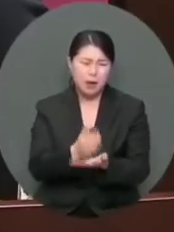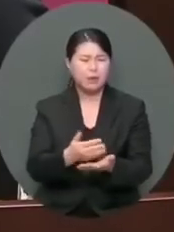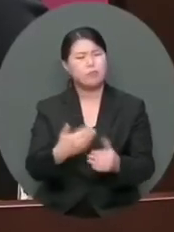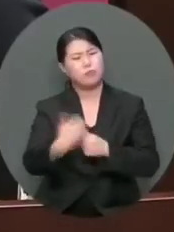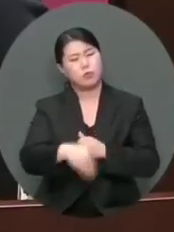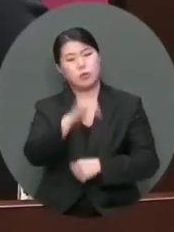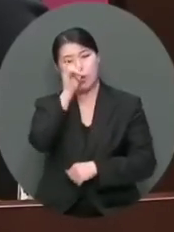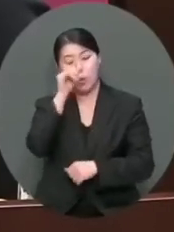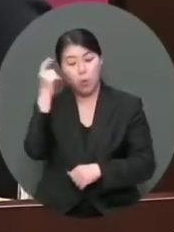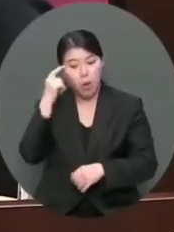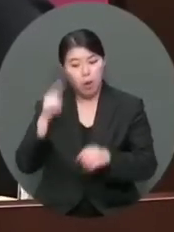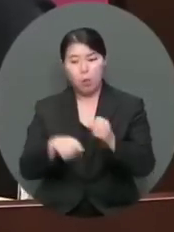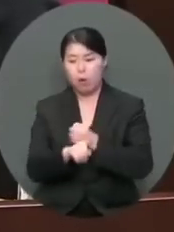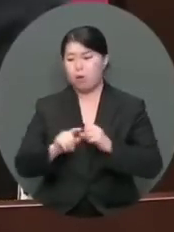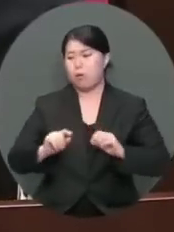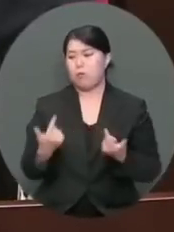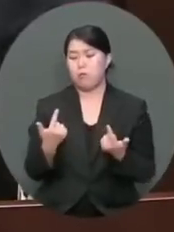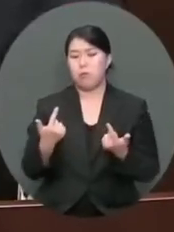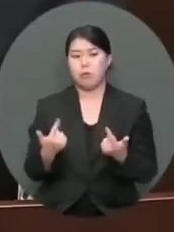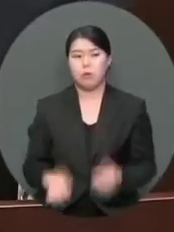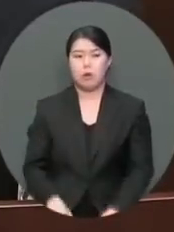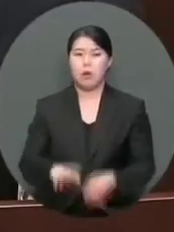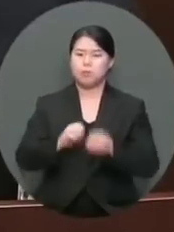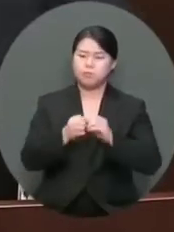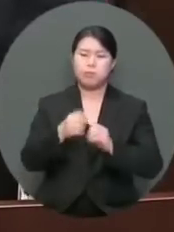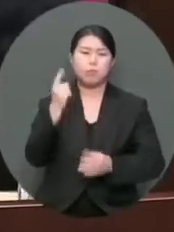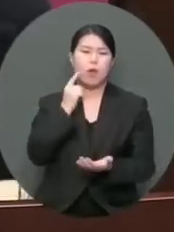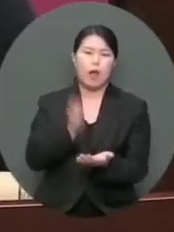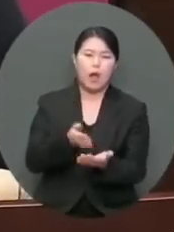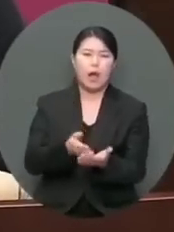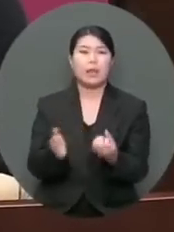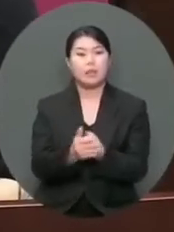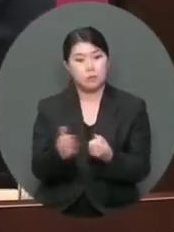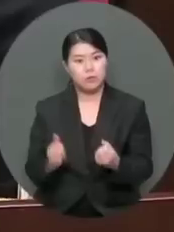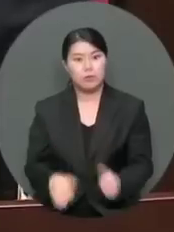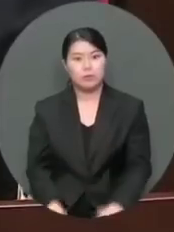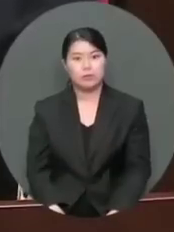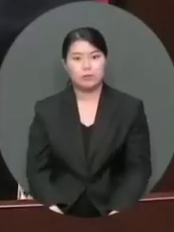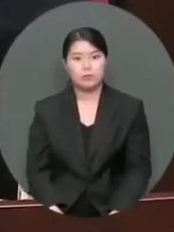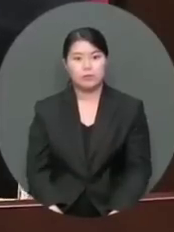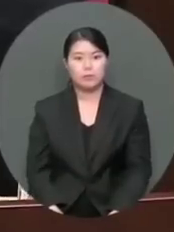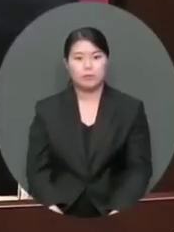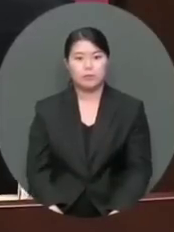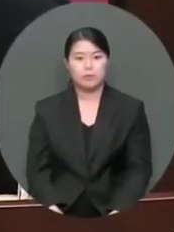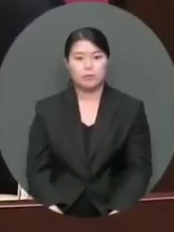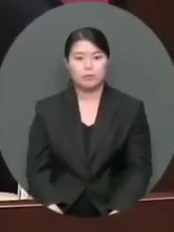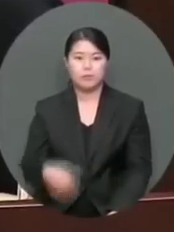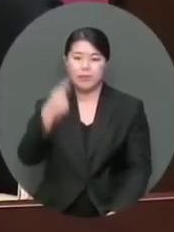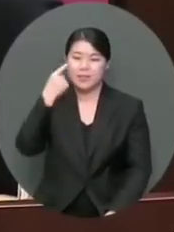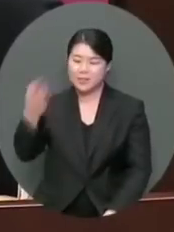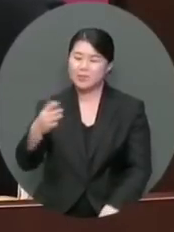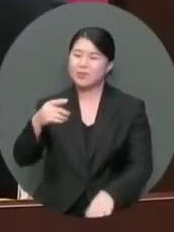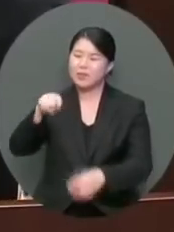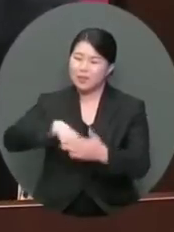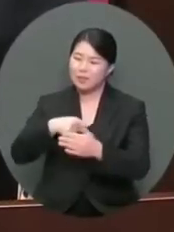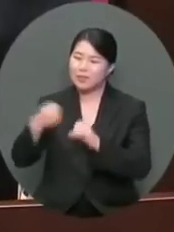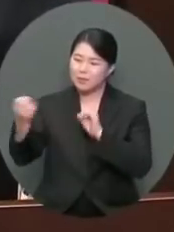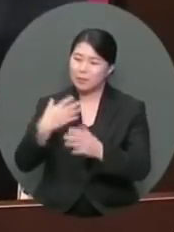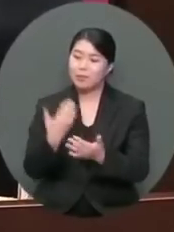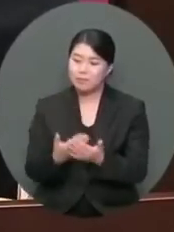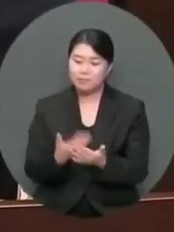과학적이 아니기 때문입니다. 괴담이고 가짜뉴스고 선동이기 때문입니다. 질문에만 네. 답해 주시기 바랍니다.